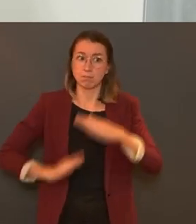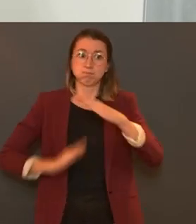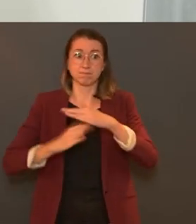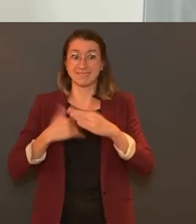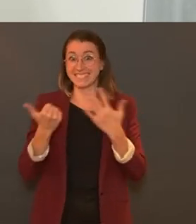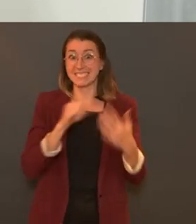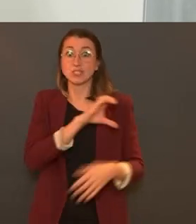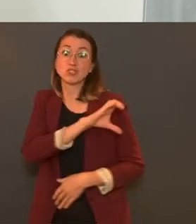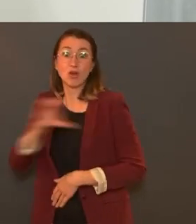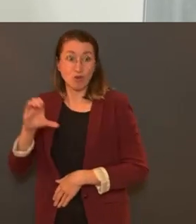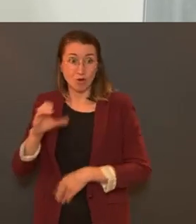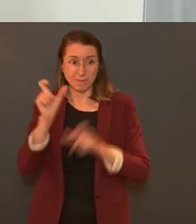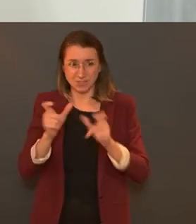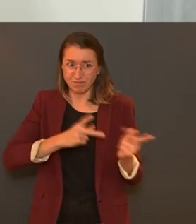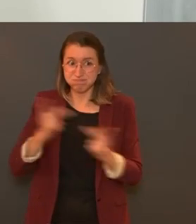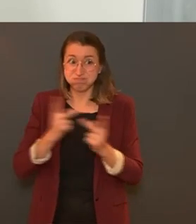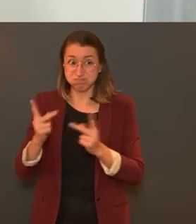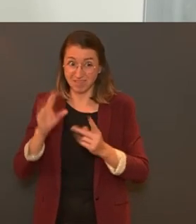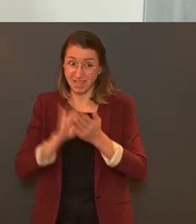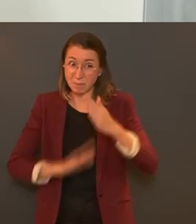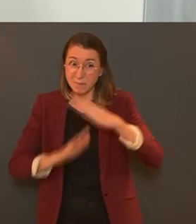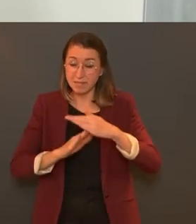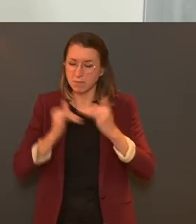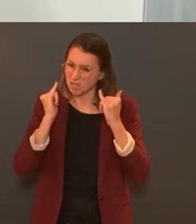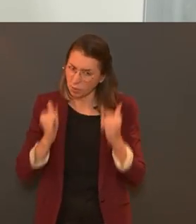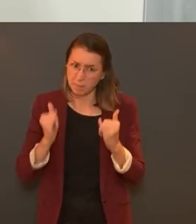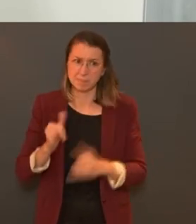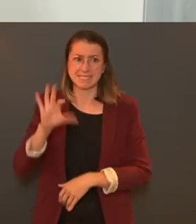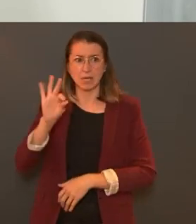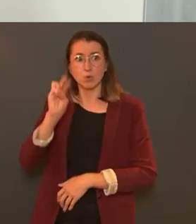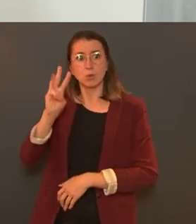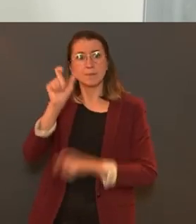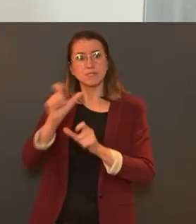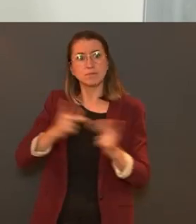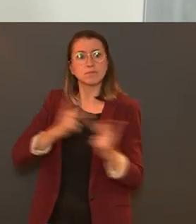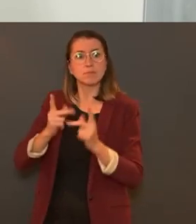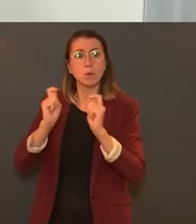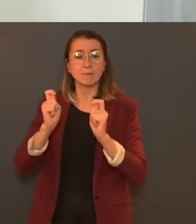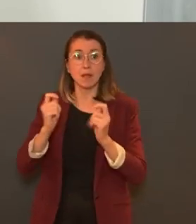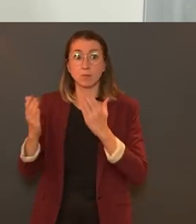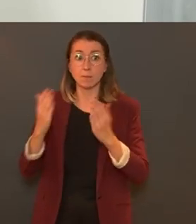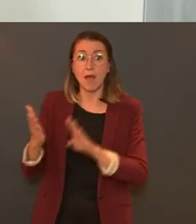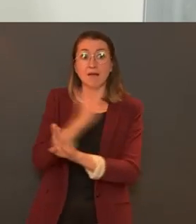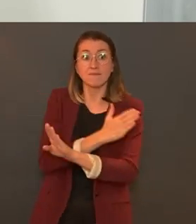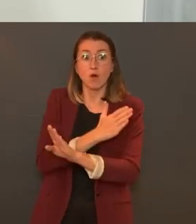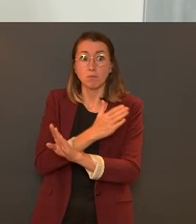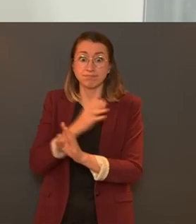chiffre est malgré tout 2,5 fois supérieur au nombre d'hospitalisations d'il y a une vingtaine de